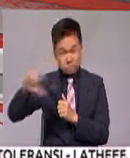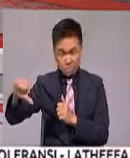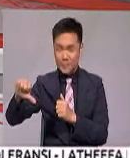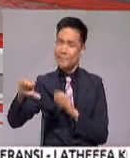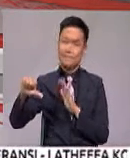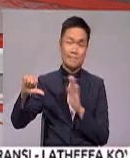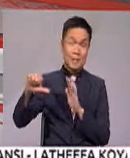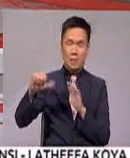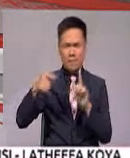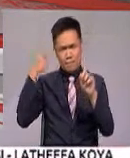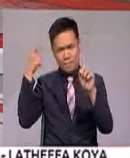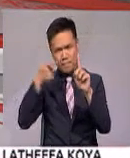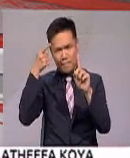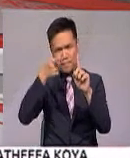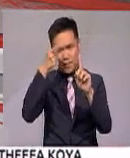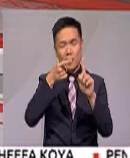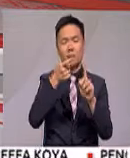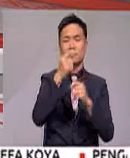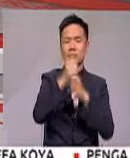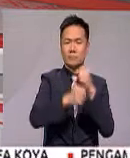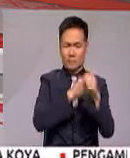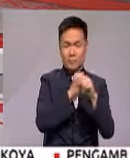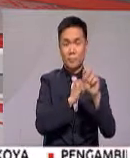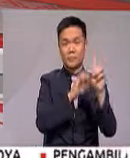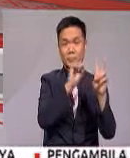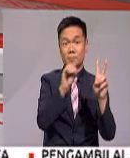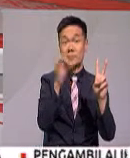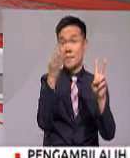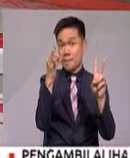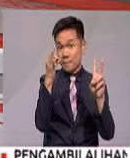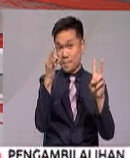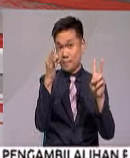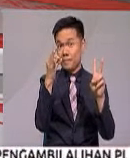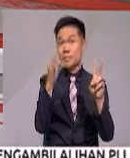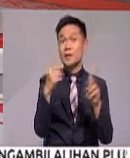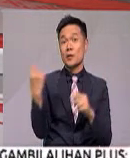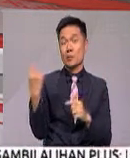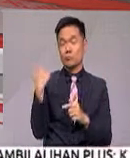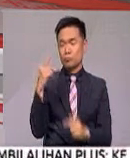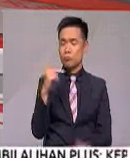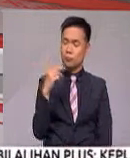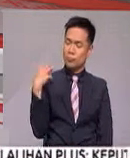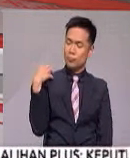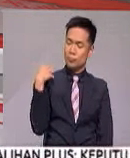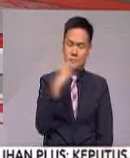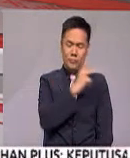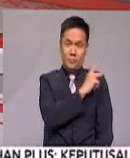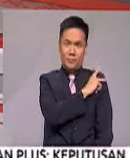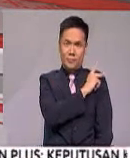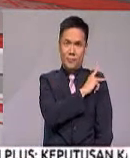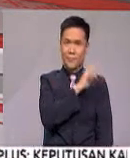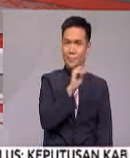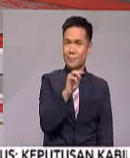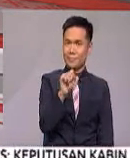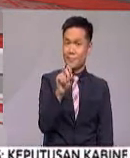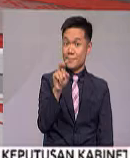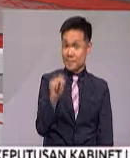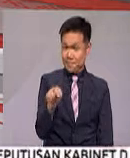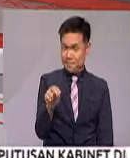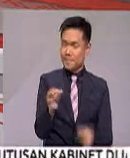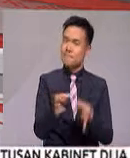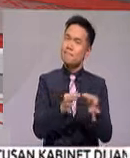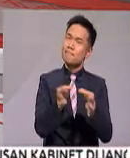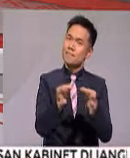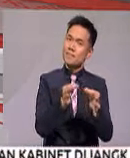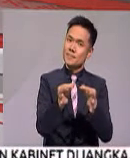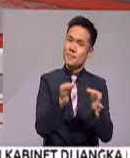dalam memburu misi 2019. Itu yang dinyatakan Ketua Pengarah Majlis Sukan Negara MSN Dato' Ahmad